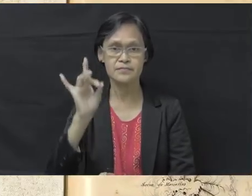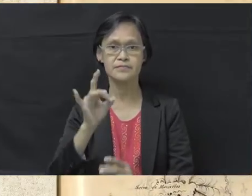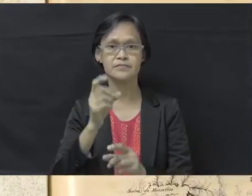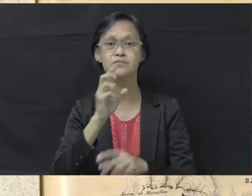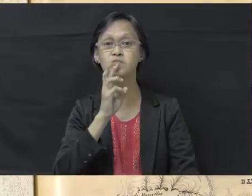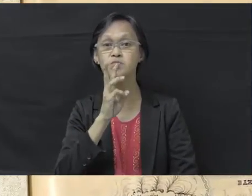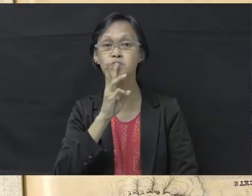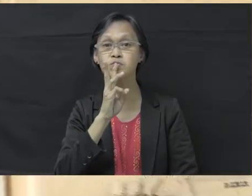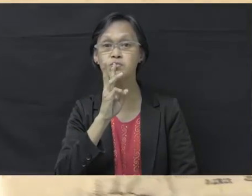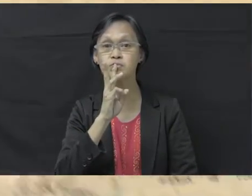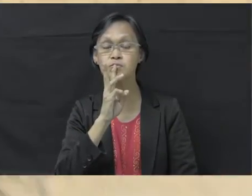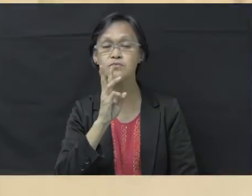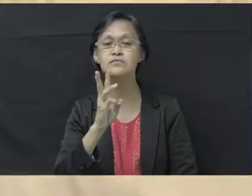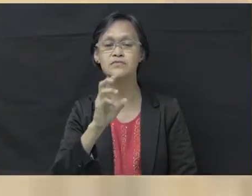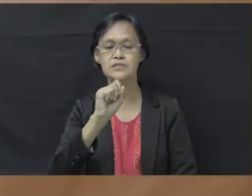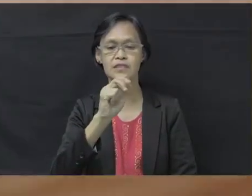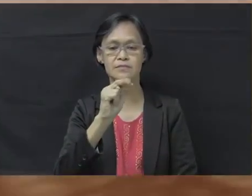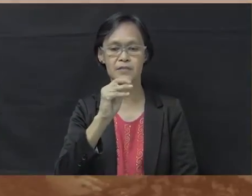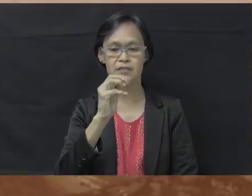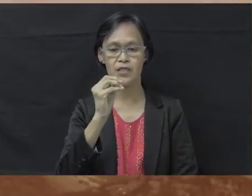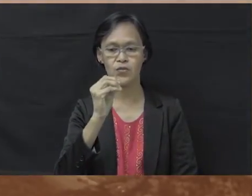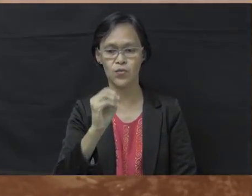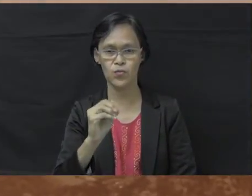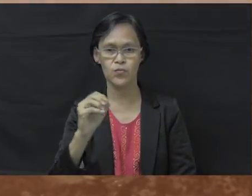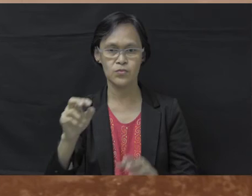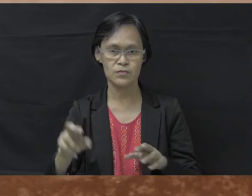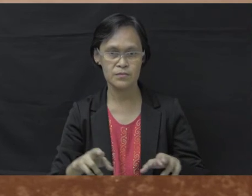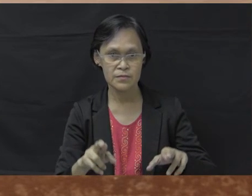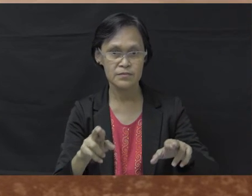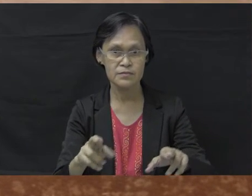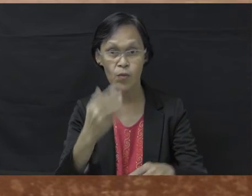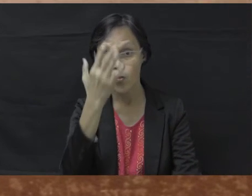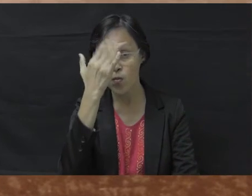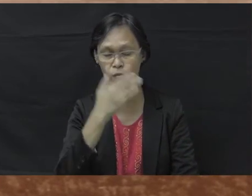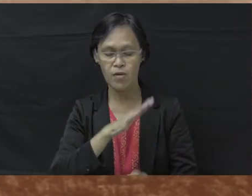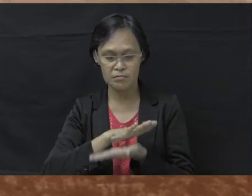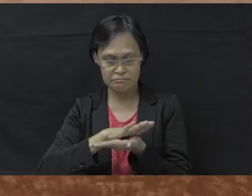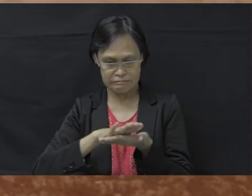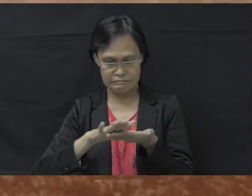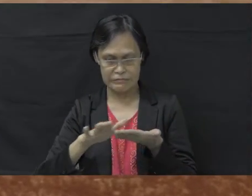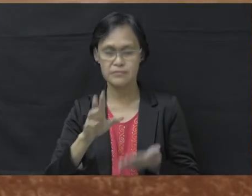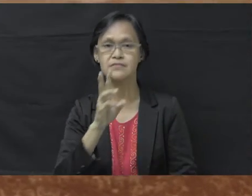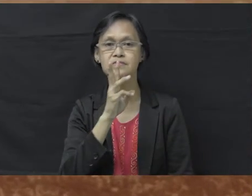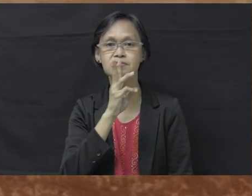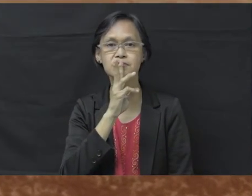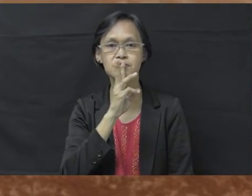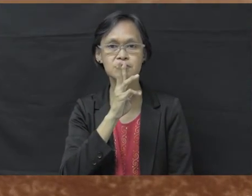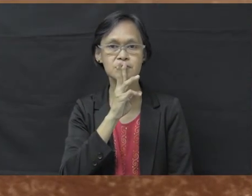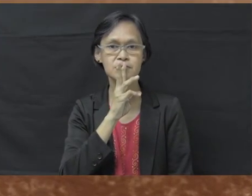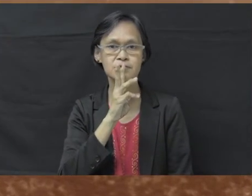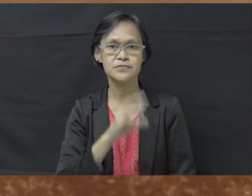Pinili bilang pagkukunan ng tubig ang Ilog San Mateo dahil sa ganda ng kalidad nito.